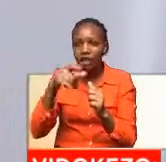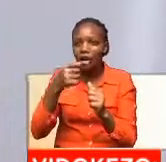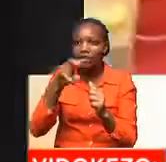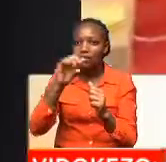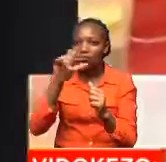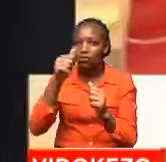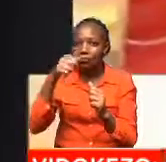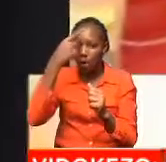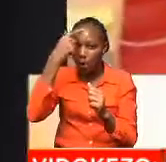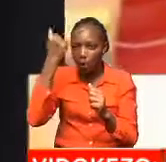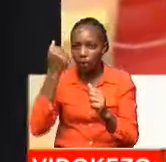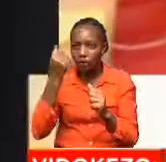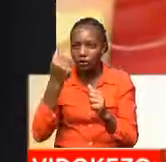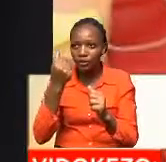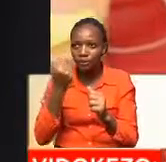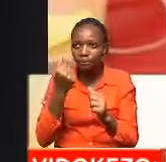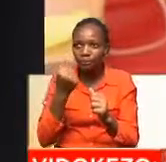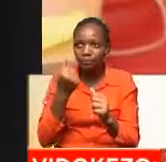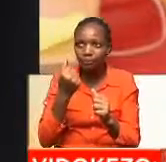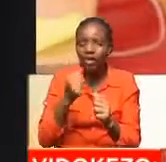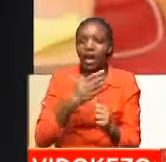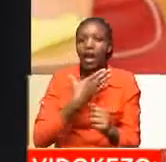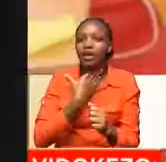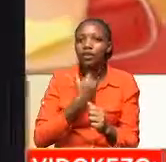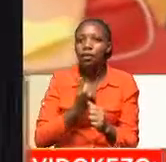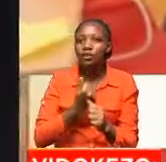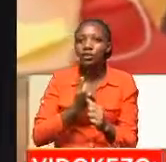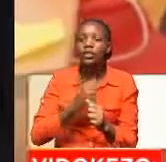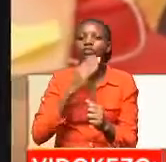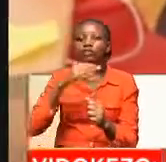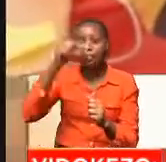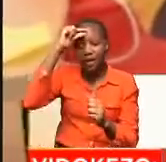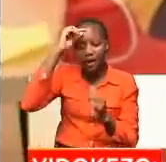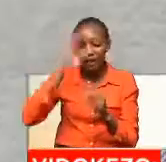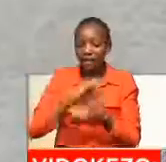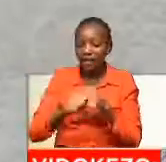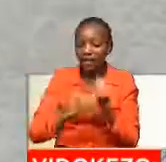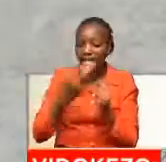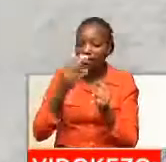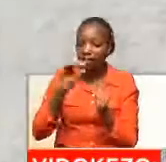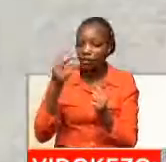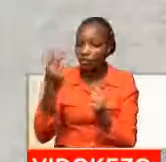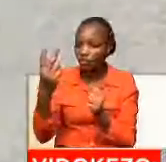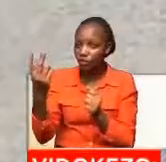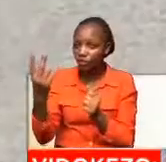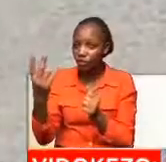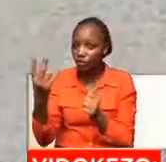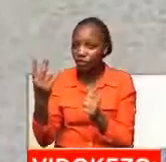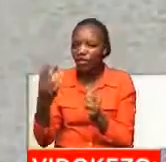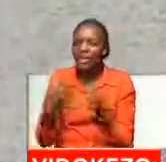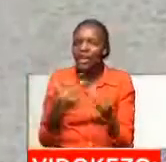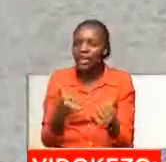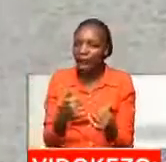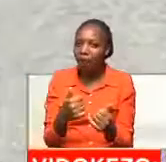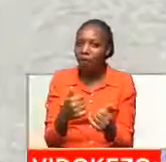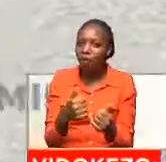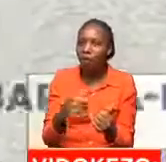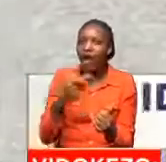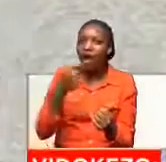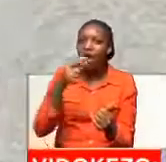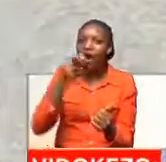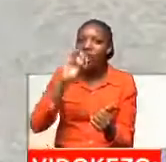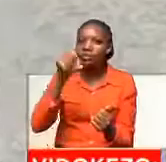wa ODM kutokana na azma yake kutaka kuwania ugavana mwaka 2022. Raphael Tuju pia